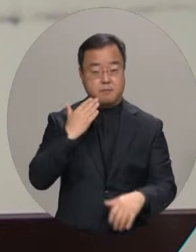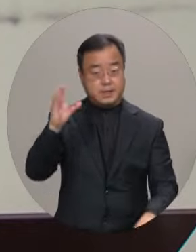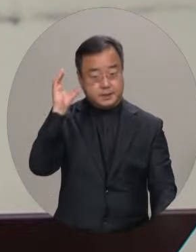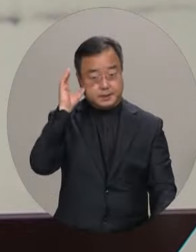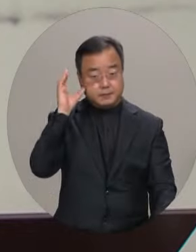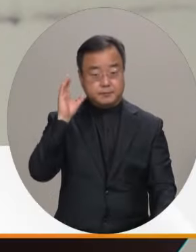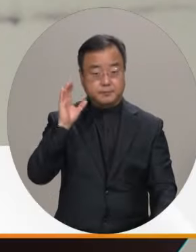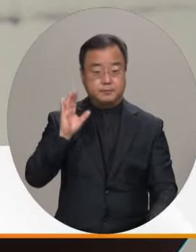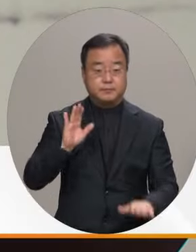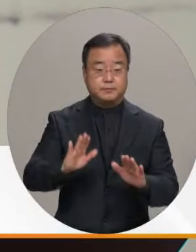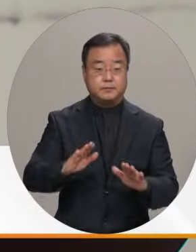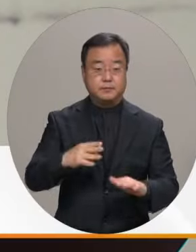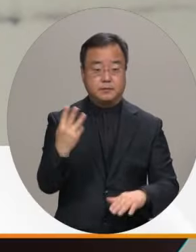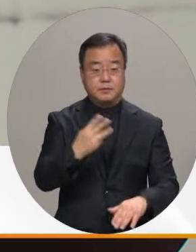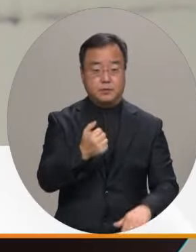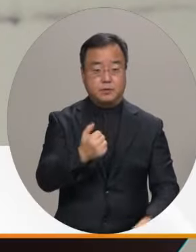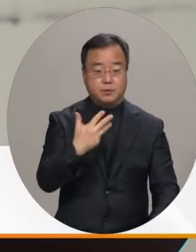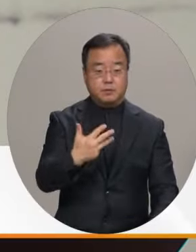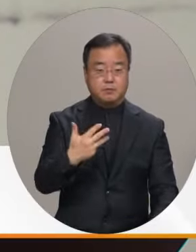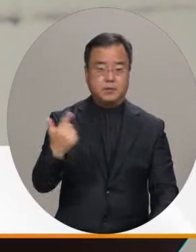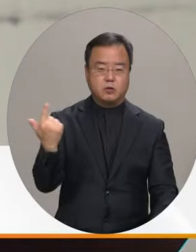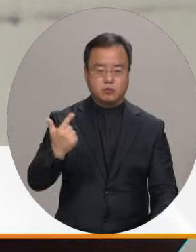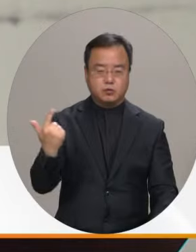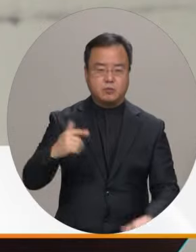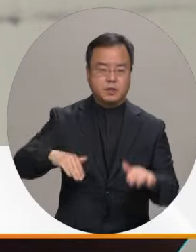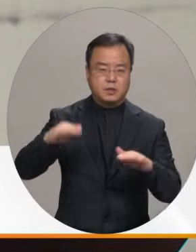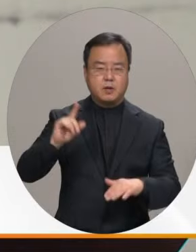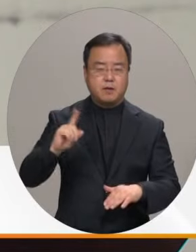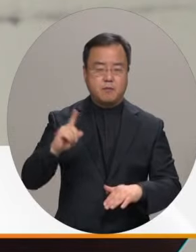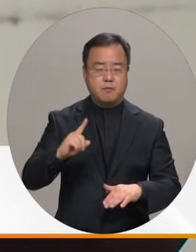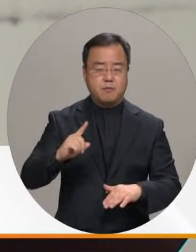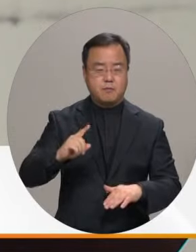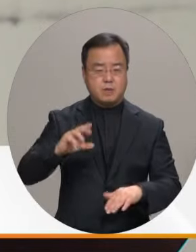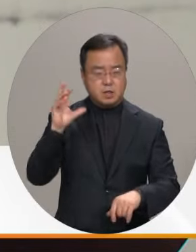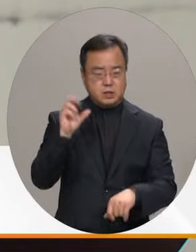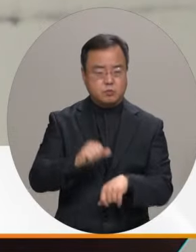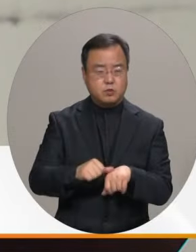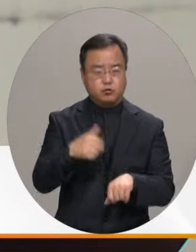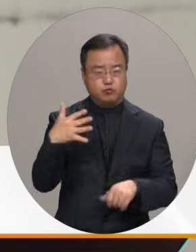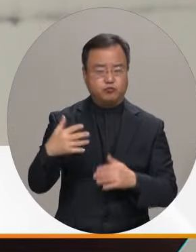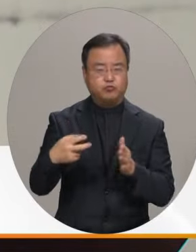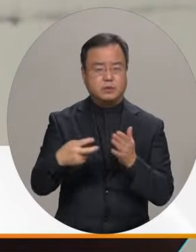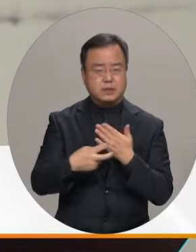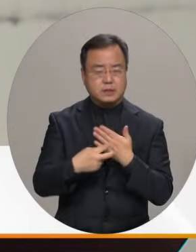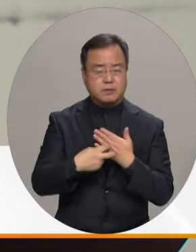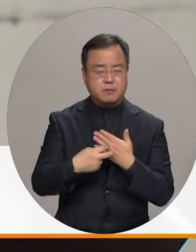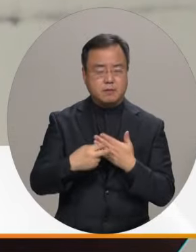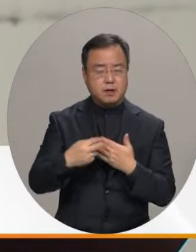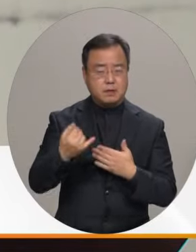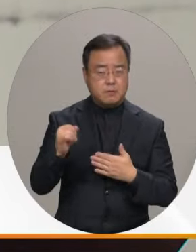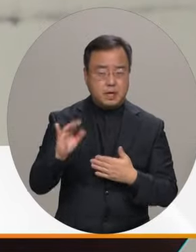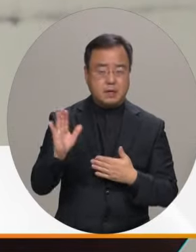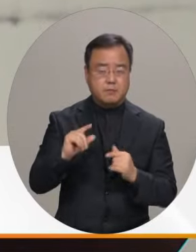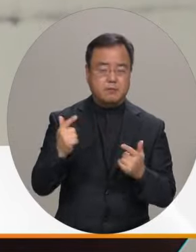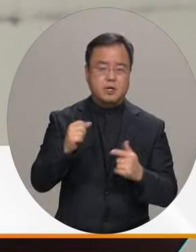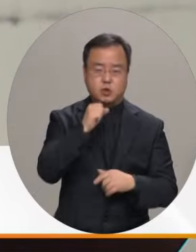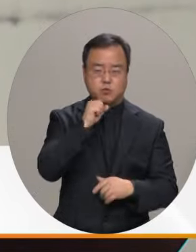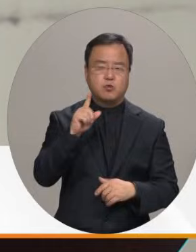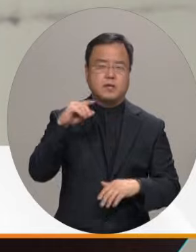38등 6천 등의 차이 뭔가 봤더니 명의와 돌파의 차이가 아니고 수능수학 한두 문제 차이다 이제 근무한 기 힘든 전공 지역에서 근무자가